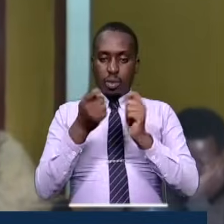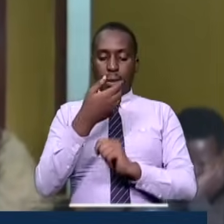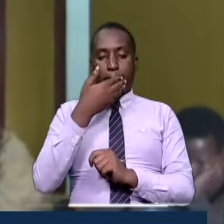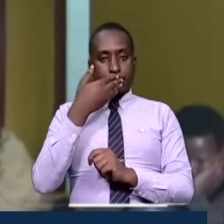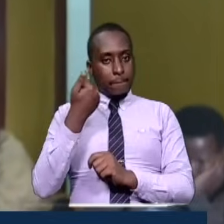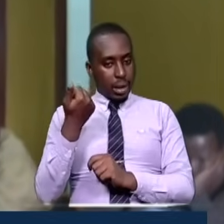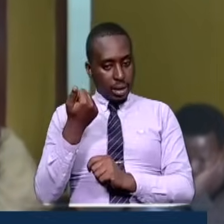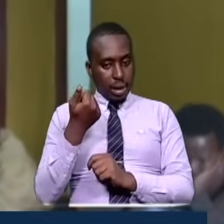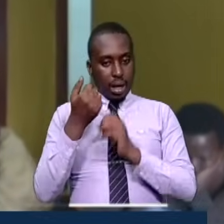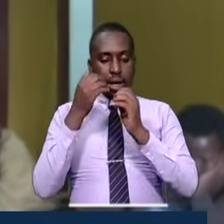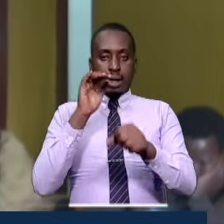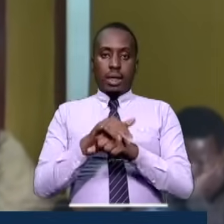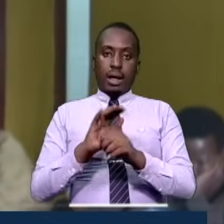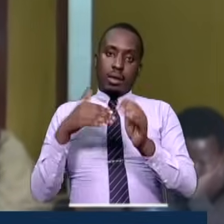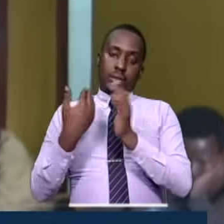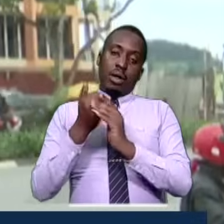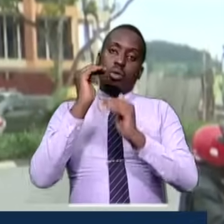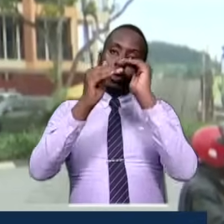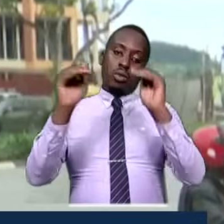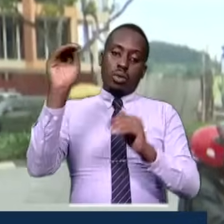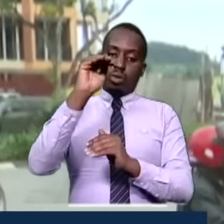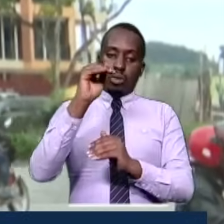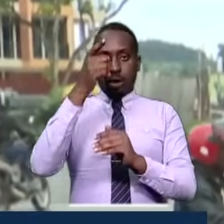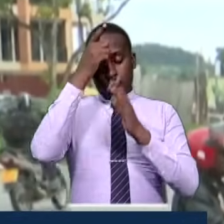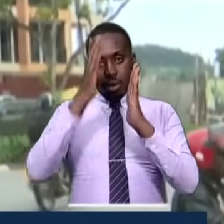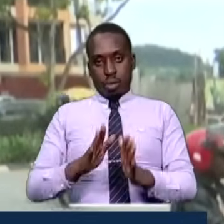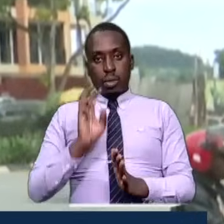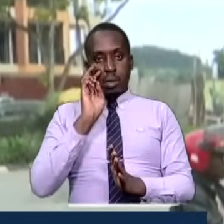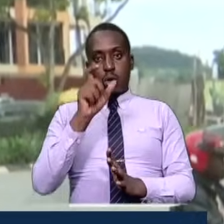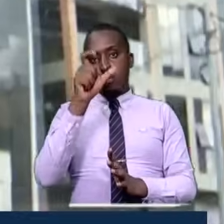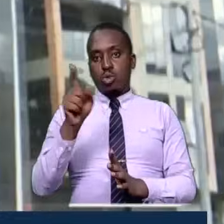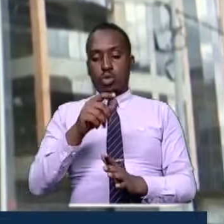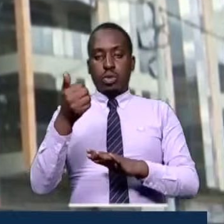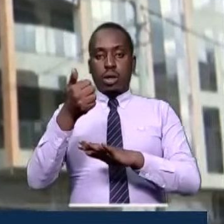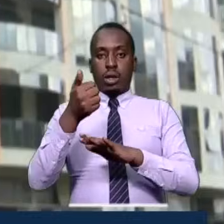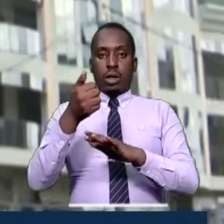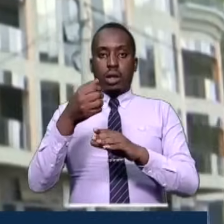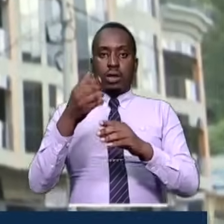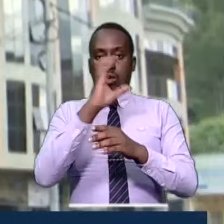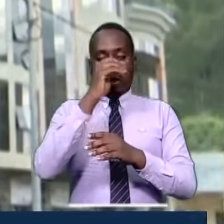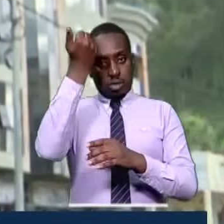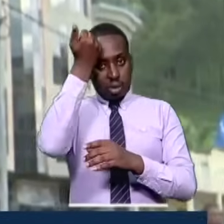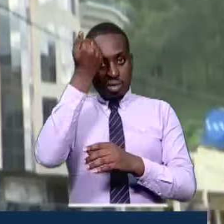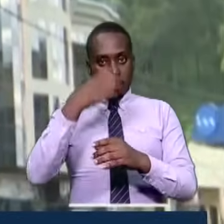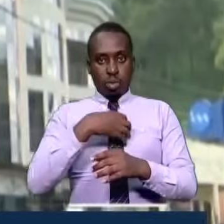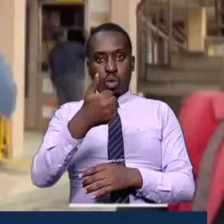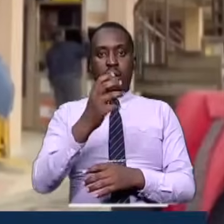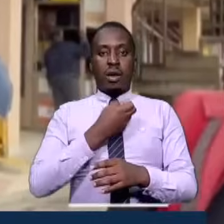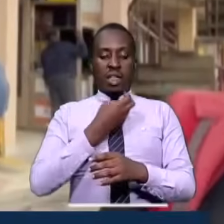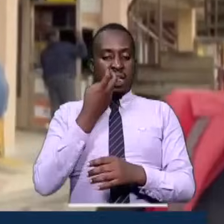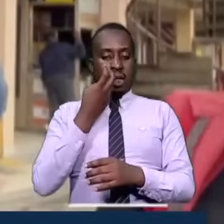cyane nibigera ku kigero cyo hejuru hari abaturage basanga umuntu udashinganisha umutungo we abafite uburangare